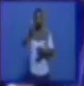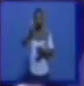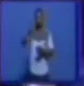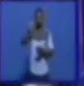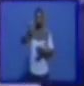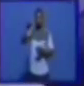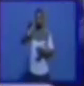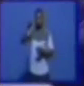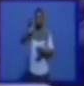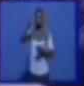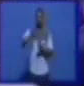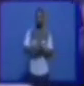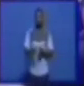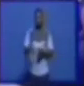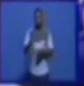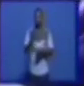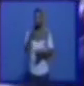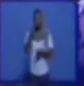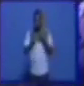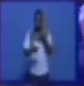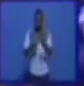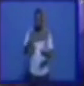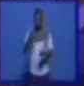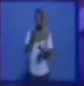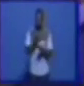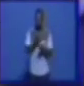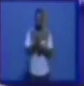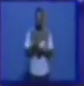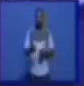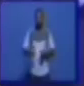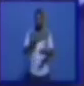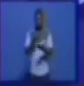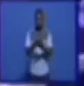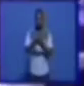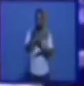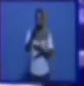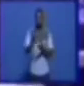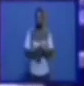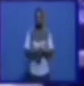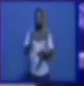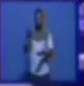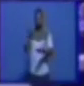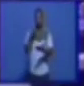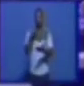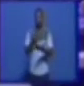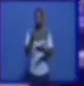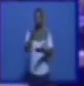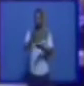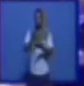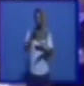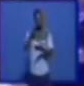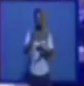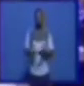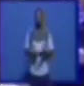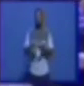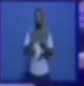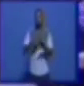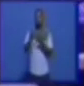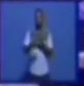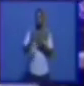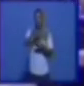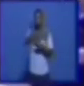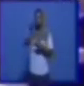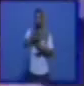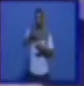son institution. Ici, c'est le projet Ziga 2 qui est visité. Les travaux